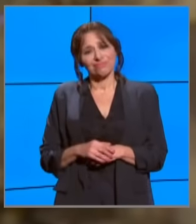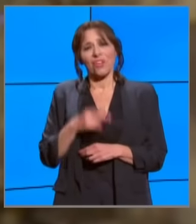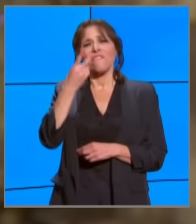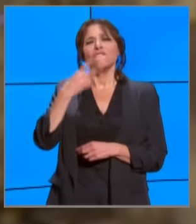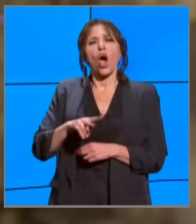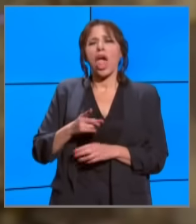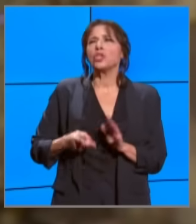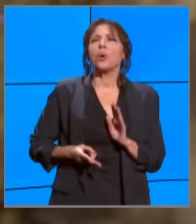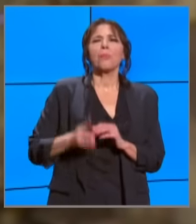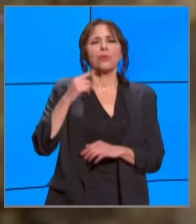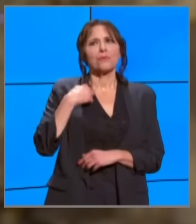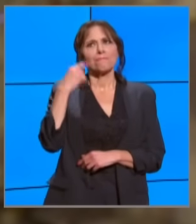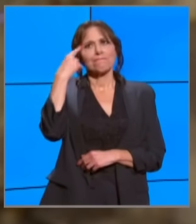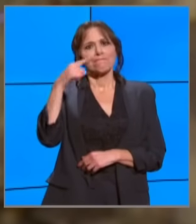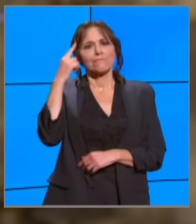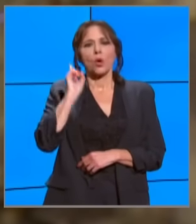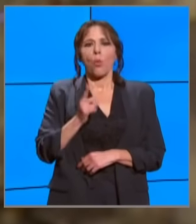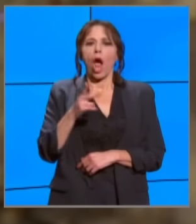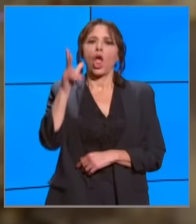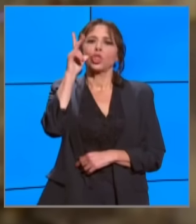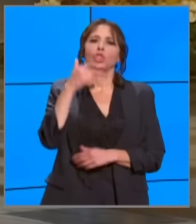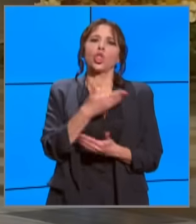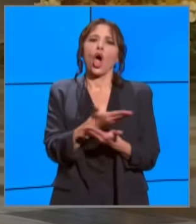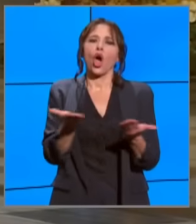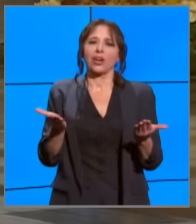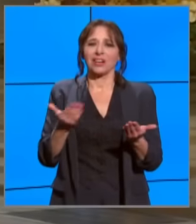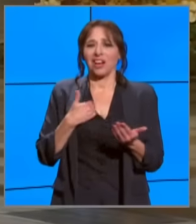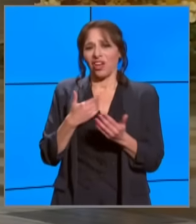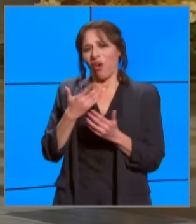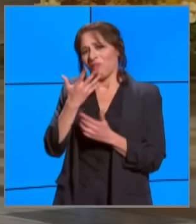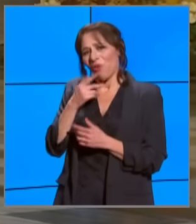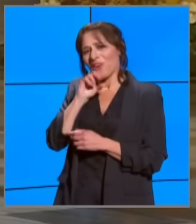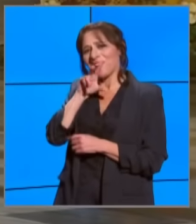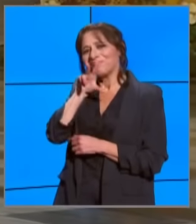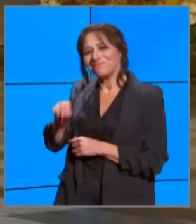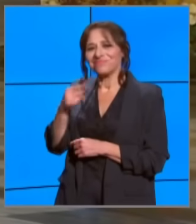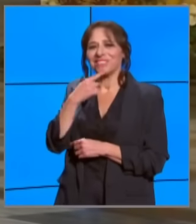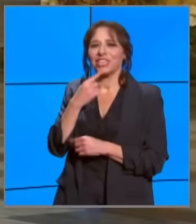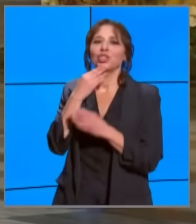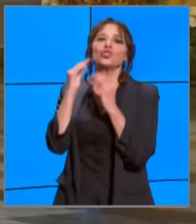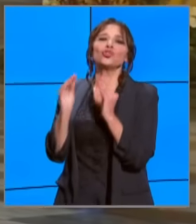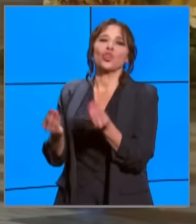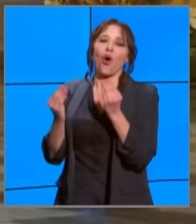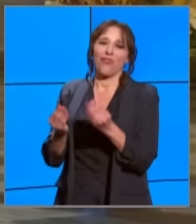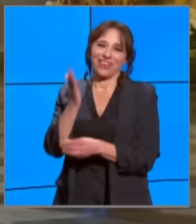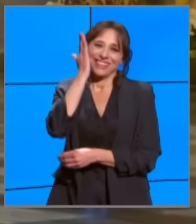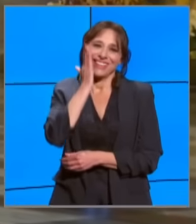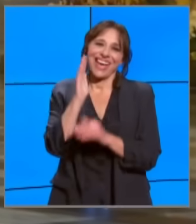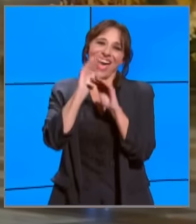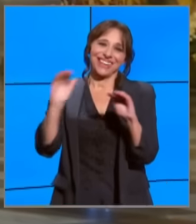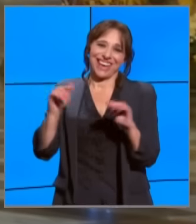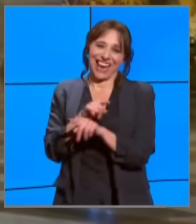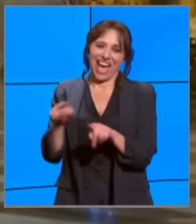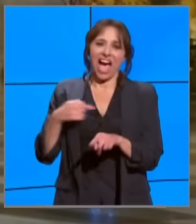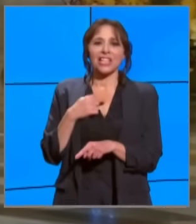odiosa sulle donne vorrei rivolgermi ai più giovani Cari ragazzi ve lo dico con